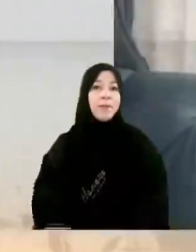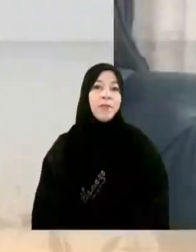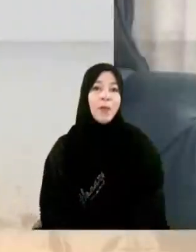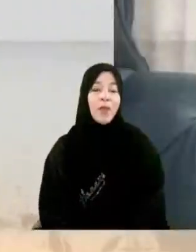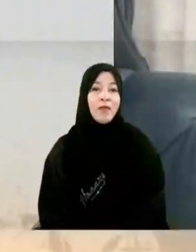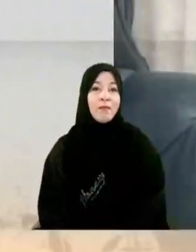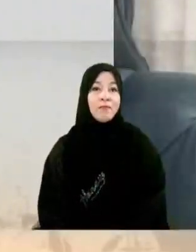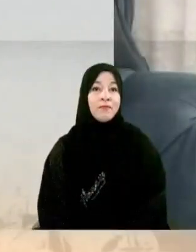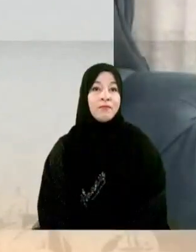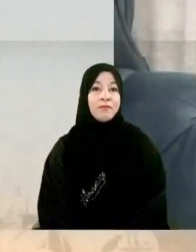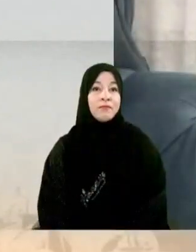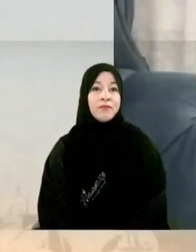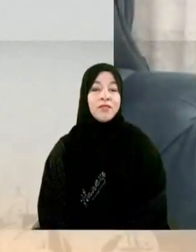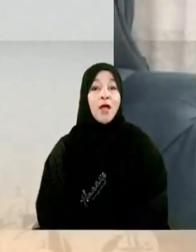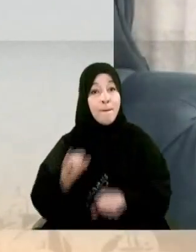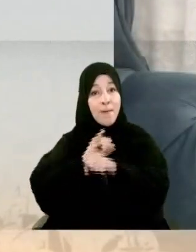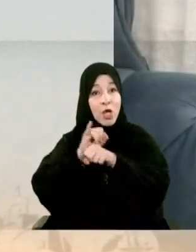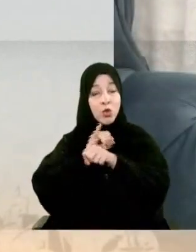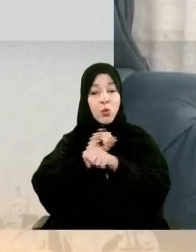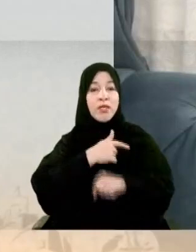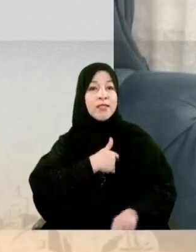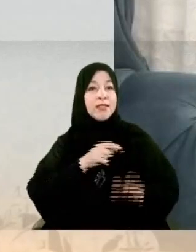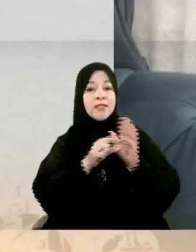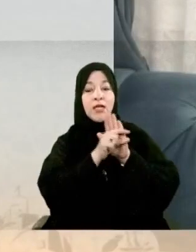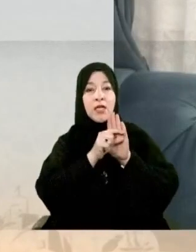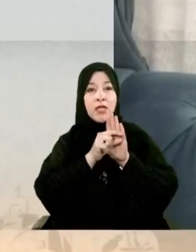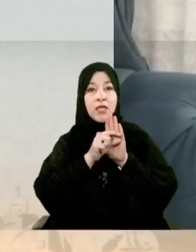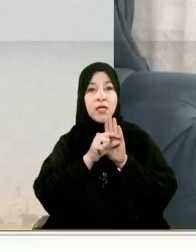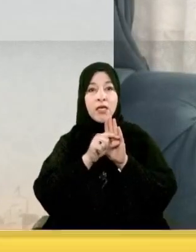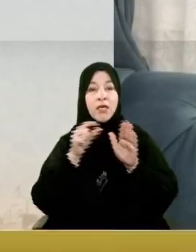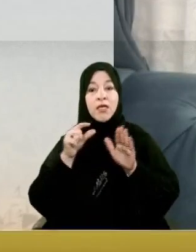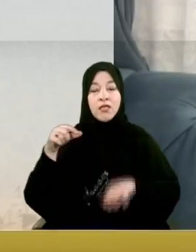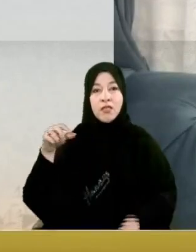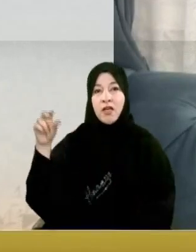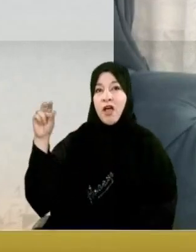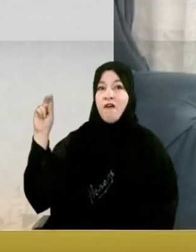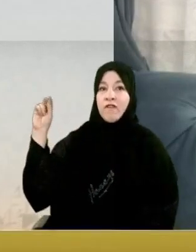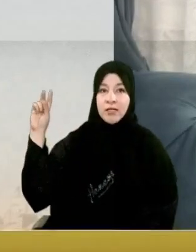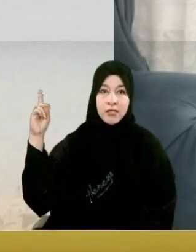يبدو أن الصوت يتأخر قليلا. مشروعنا هو بعنوان مكافحة فطر نعم